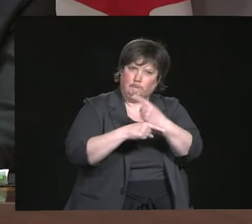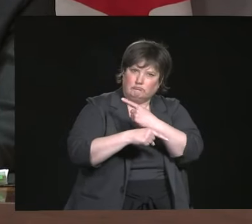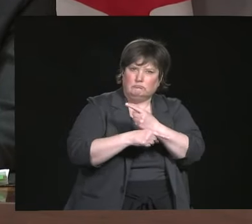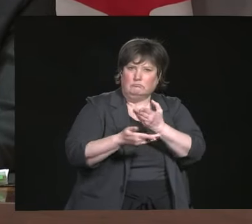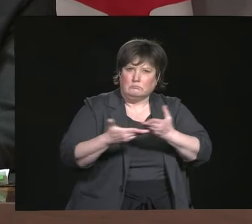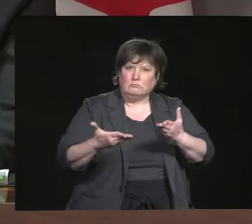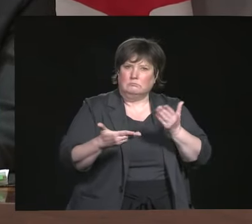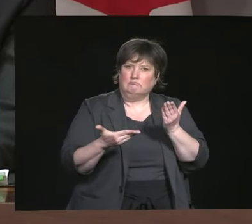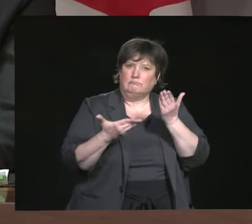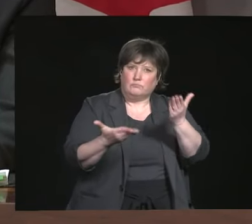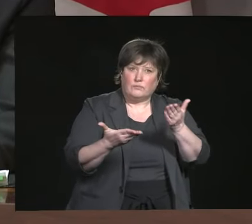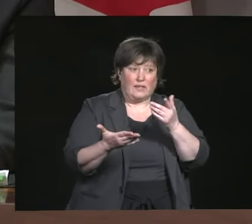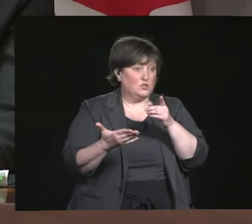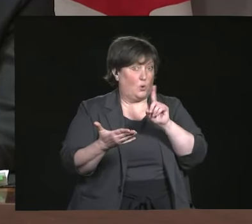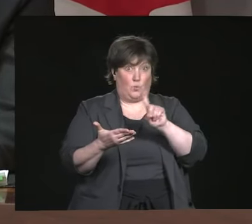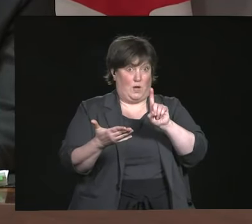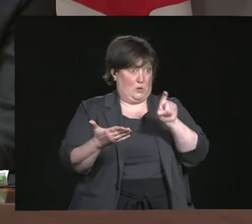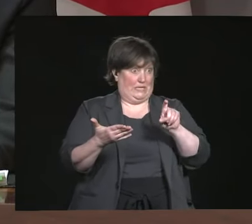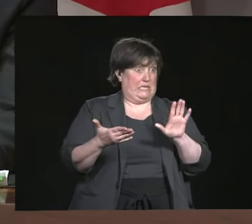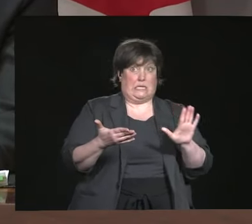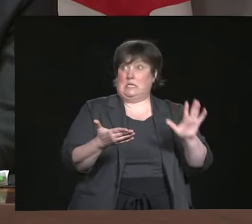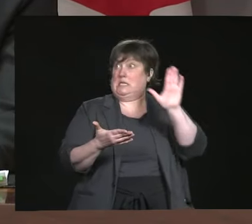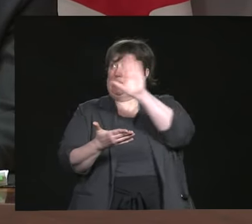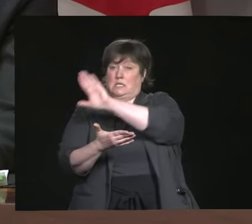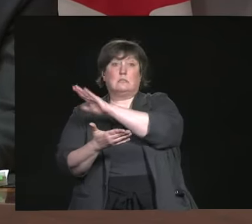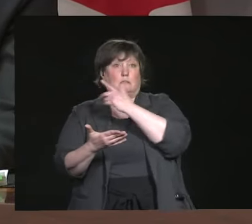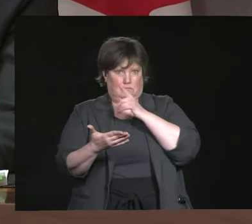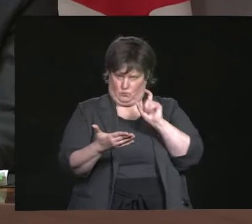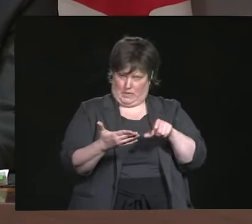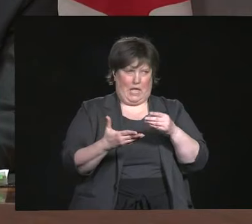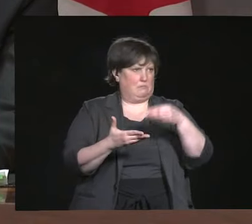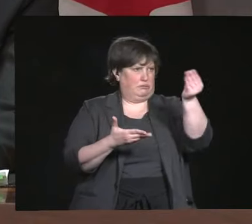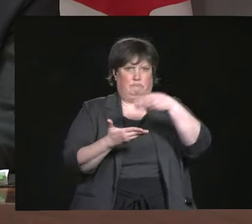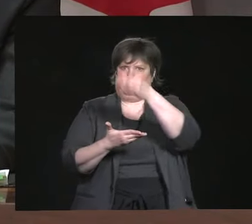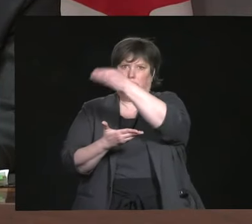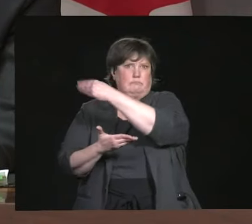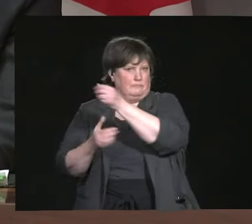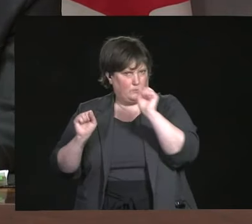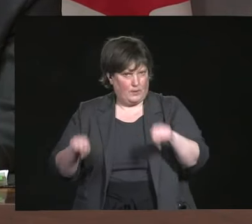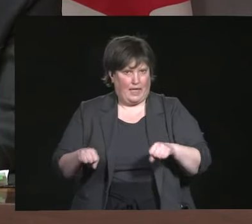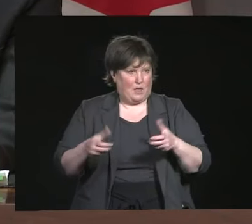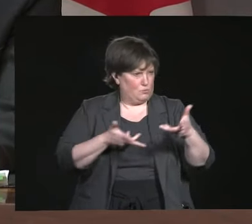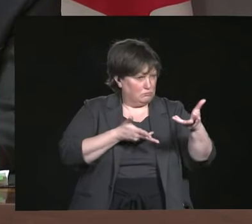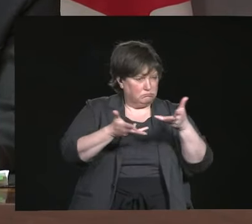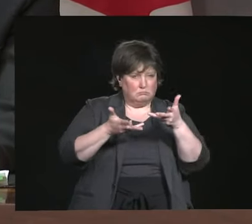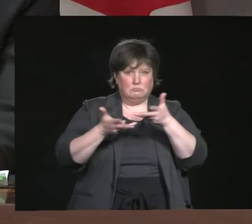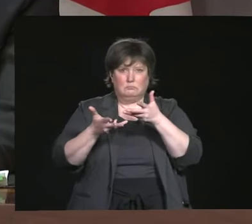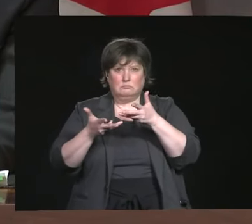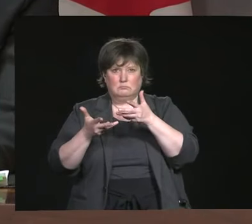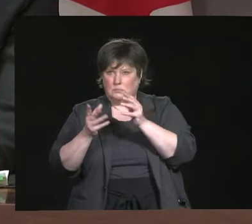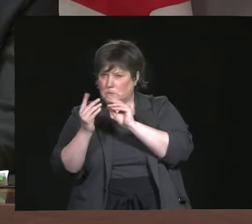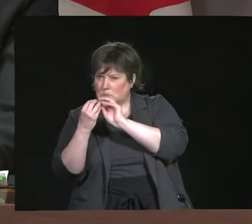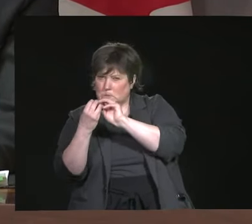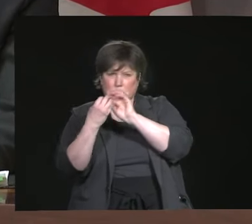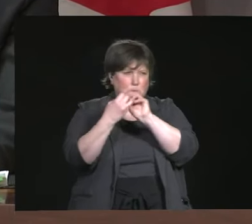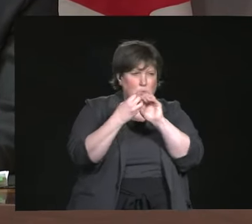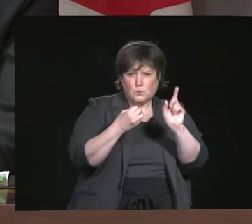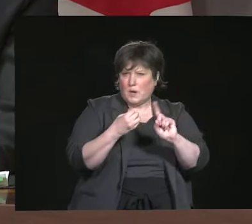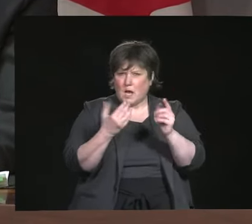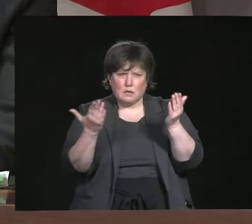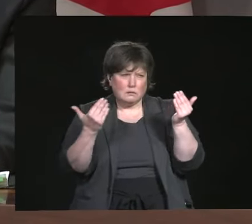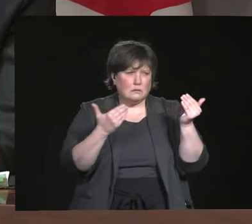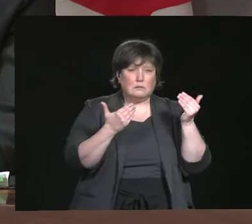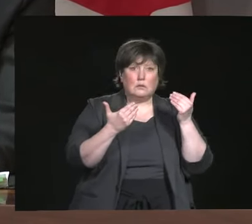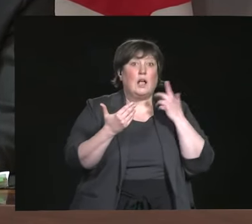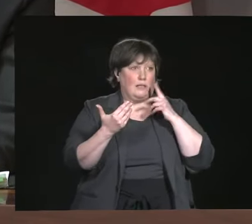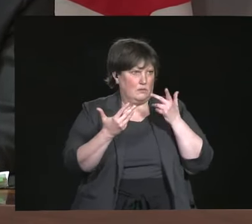avec les provinces et les territoires pour s'assurer que ces équipements soient non seulement disponibles, mais disponibles au bon moment. Nous avons confiance dans cette